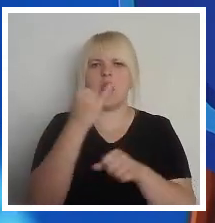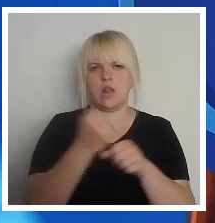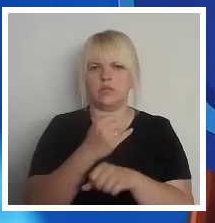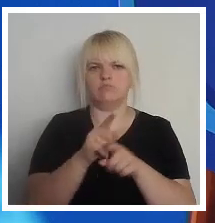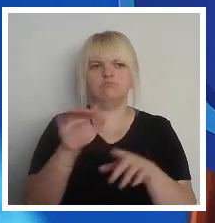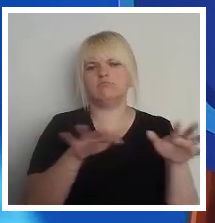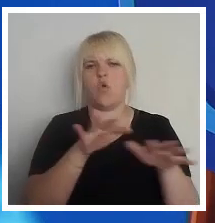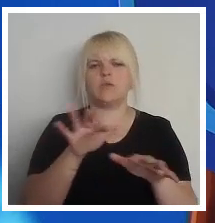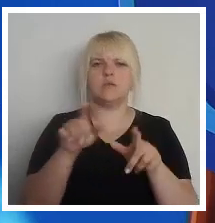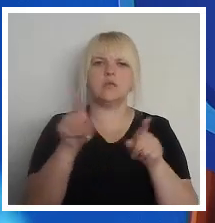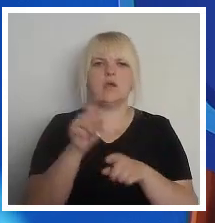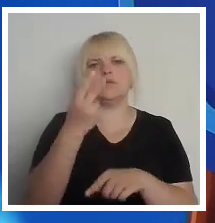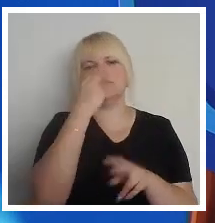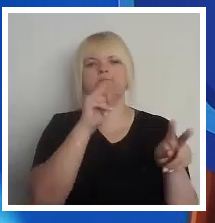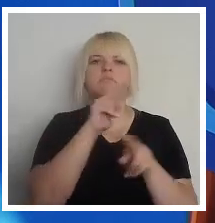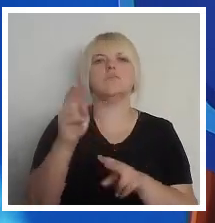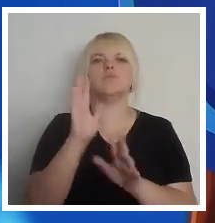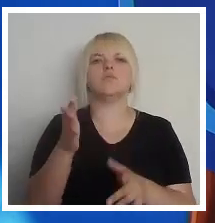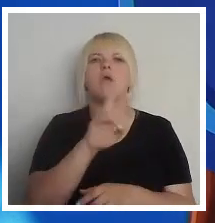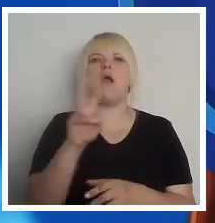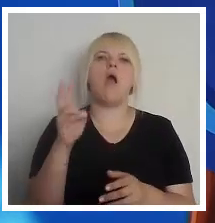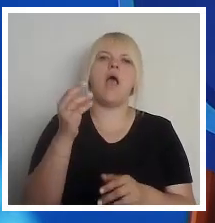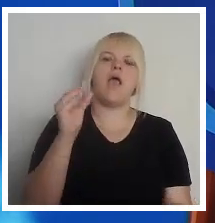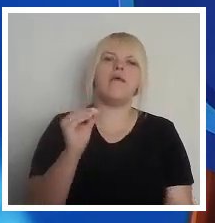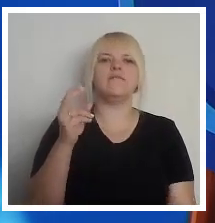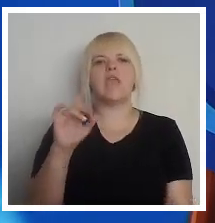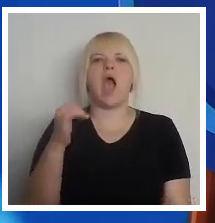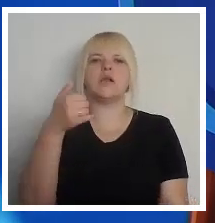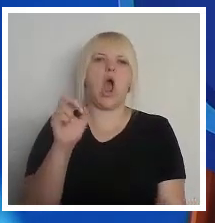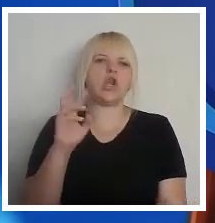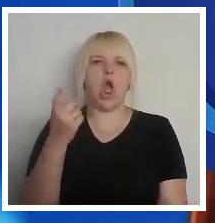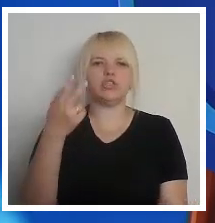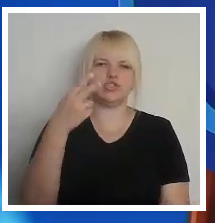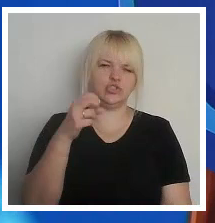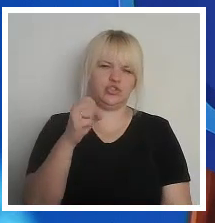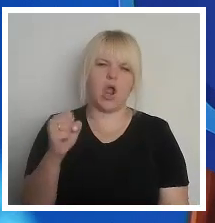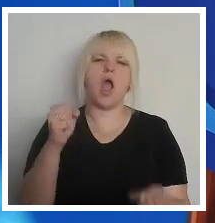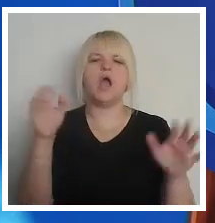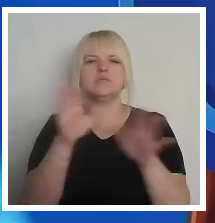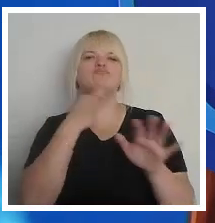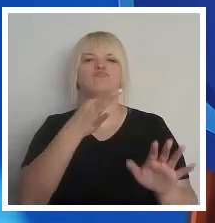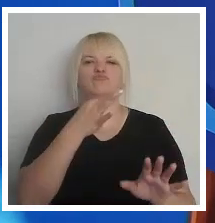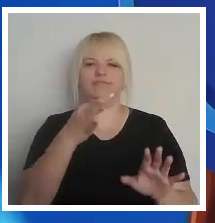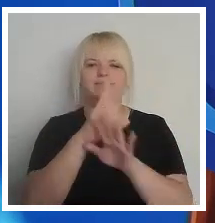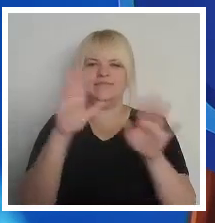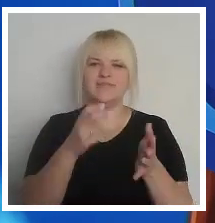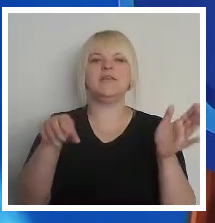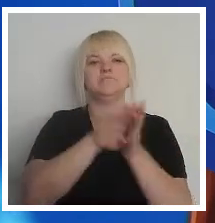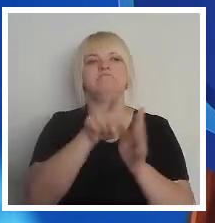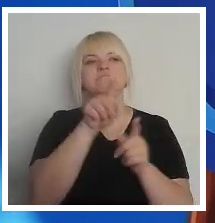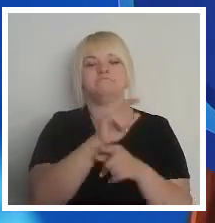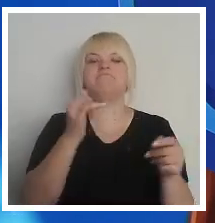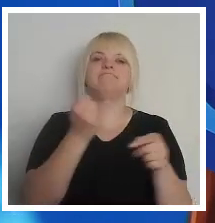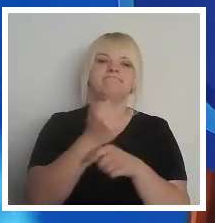uz, teiksim, lai redzētu Kailīnu Garanžas dziedvīnē vai kaut ko tam līdzīgā. Tā ka mēs labi saprotam, ka, teiksim, ka